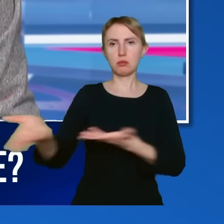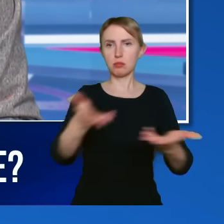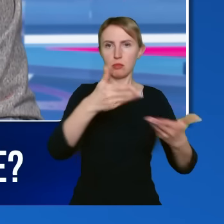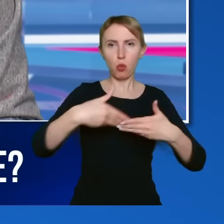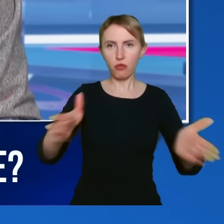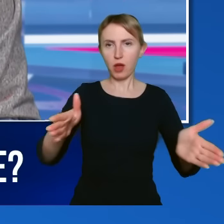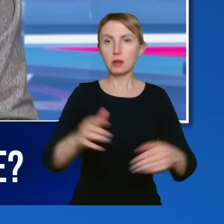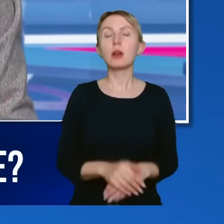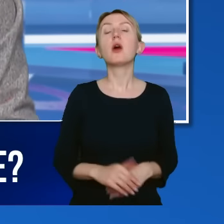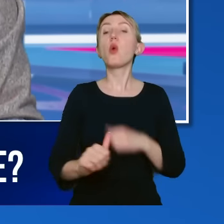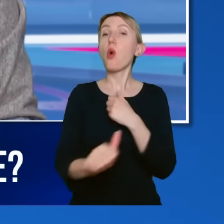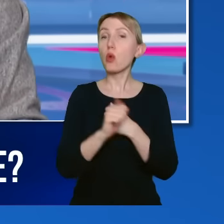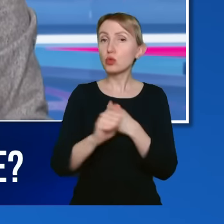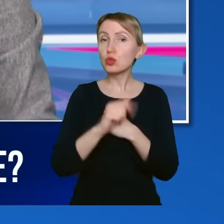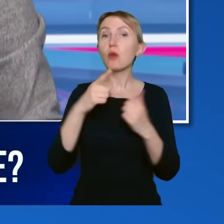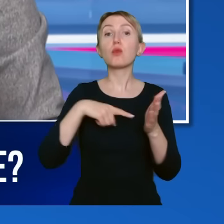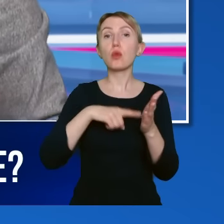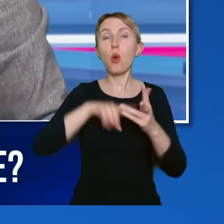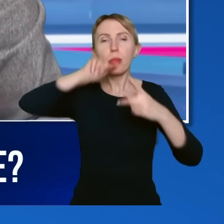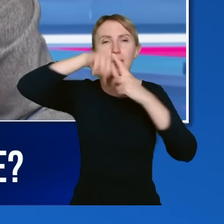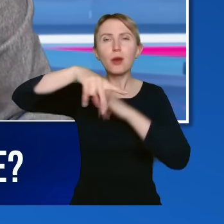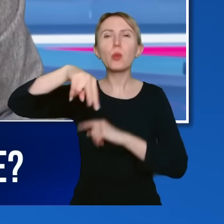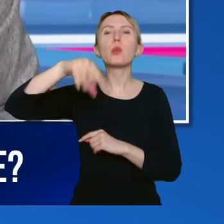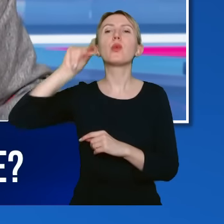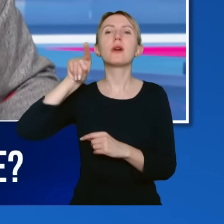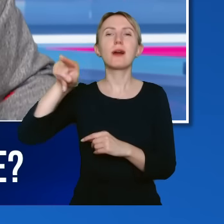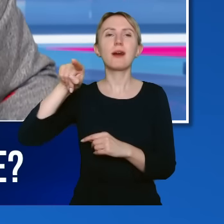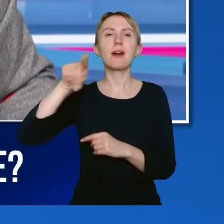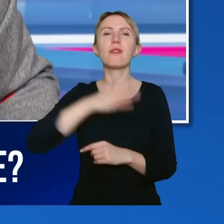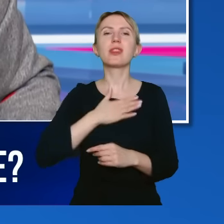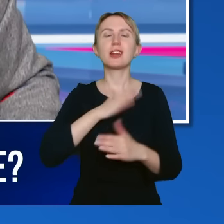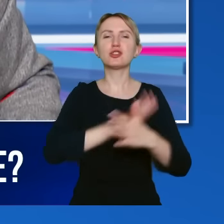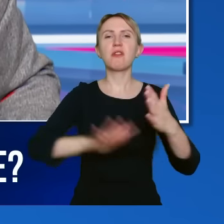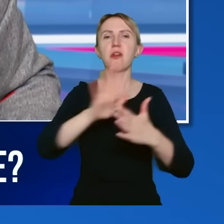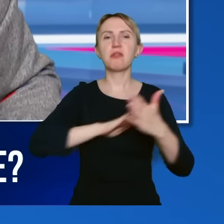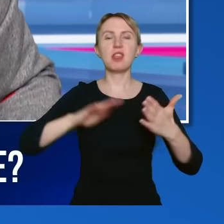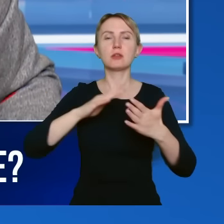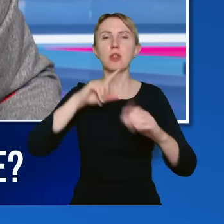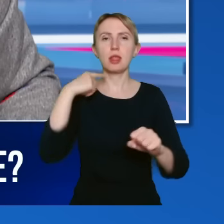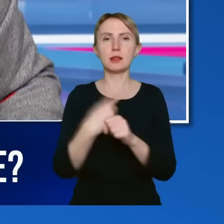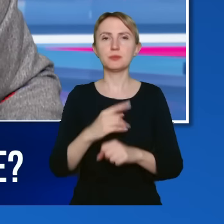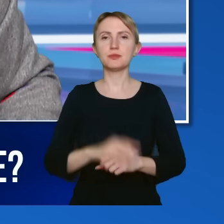jest koronnym dowodem na ingerencję Unii Europejskiej w nasze wewnętrzne postawy.